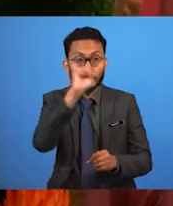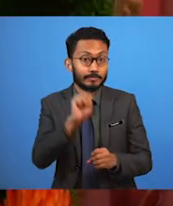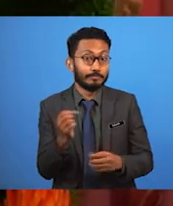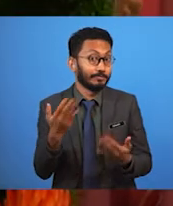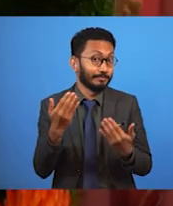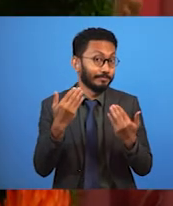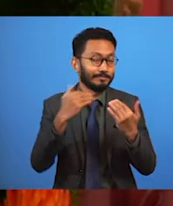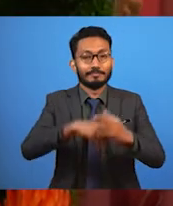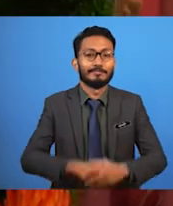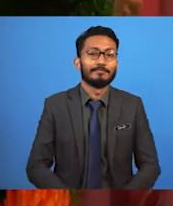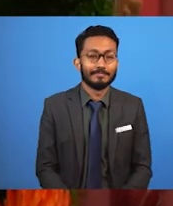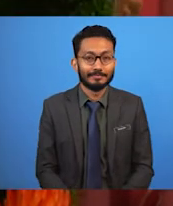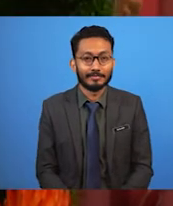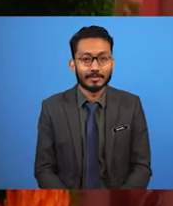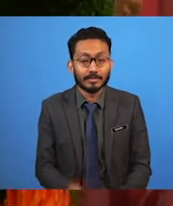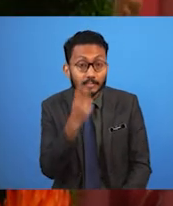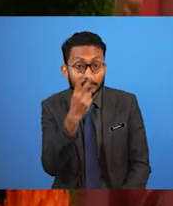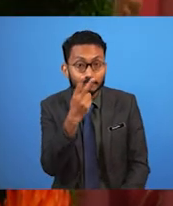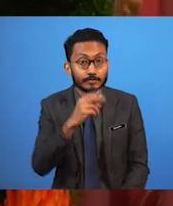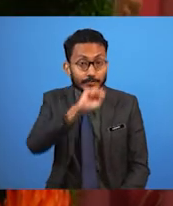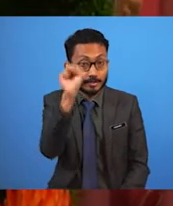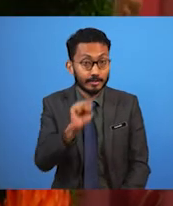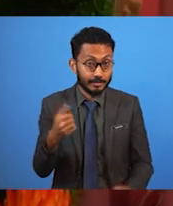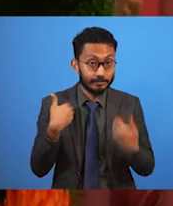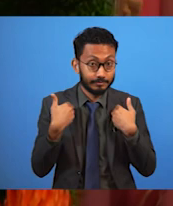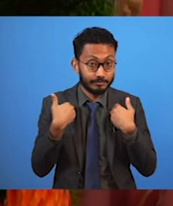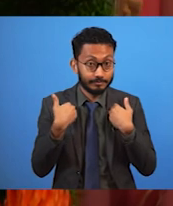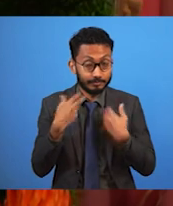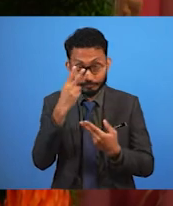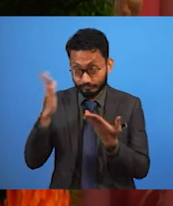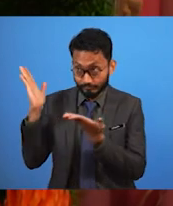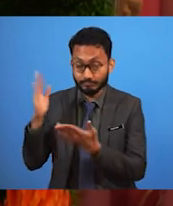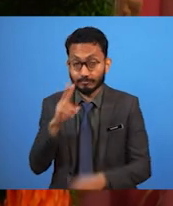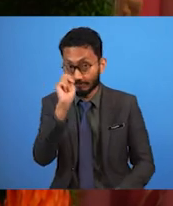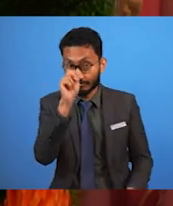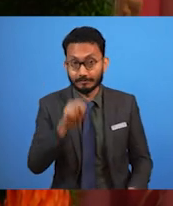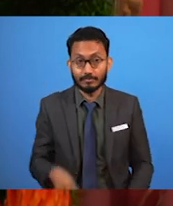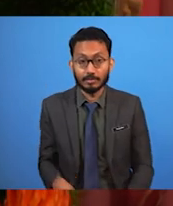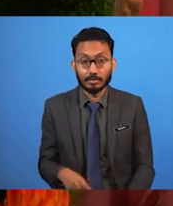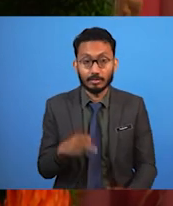pada paparan skrin. Para pelajar sekalian boleh mencuba dan berkongsi jawapan